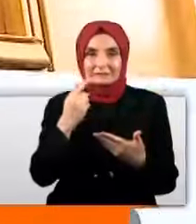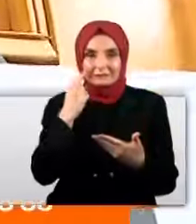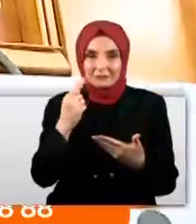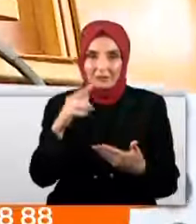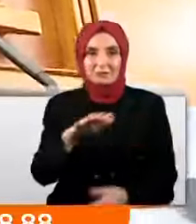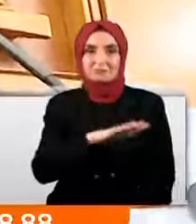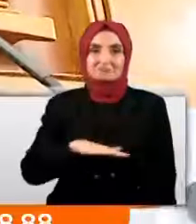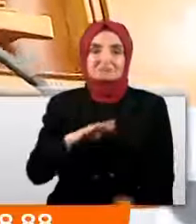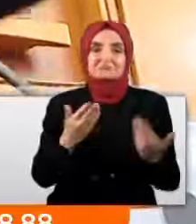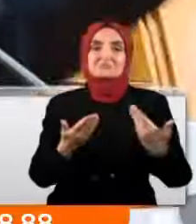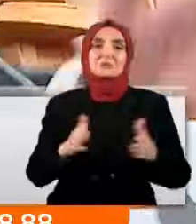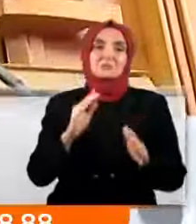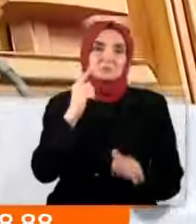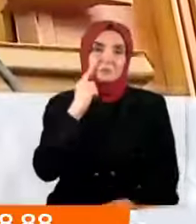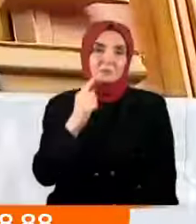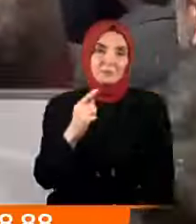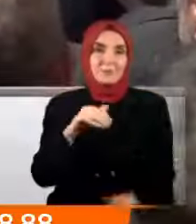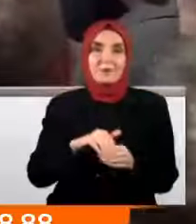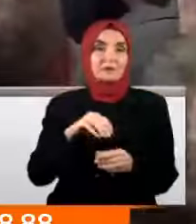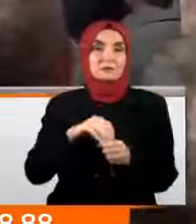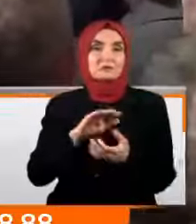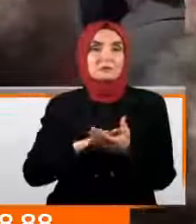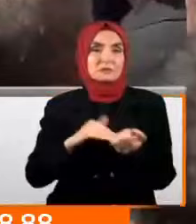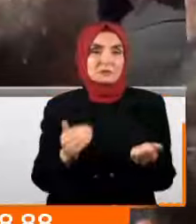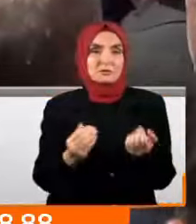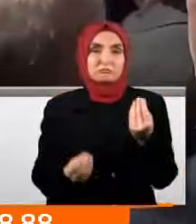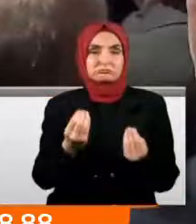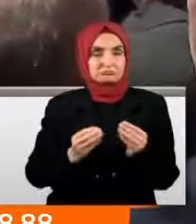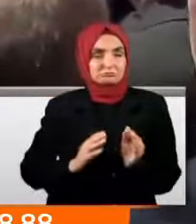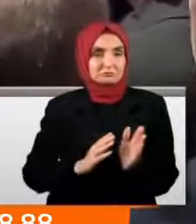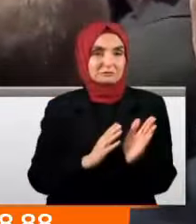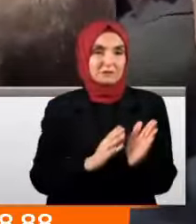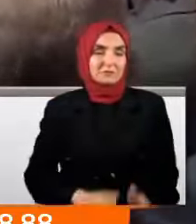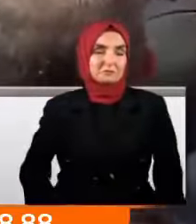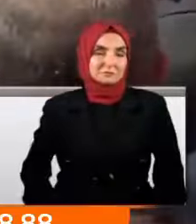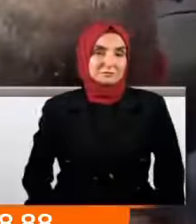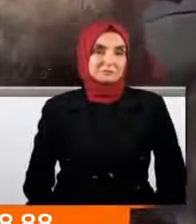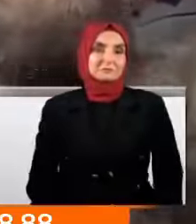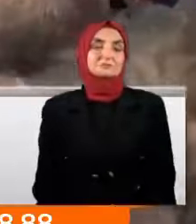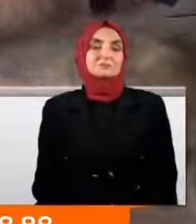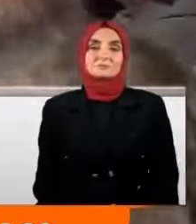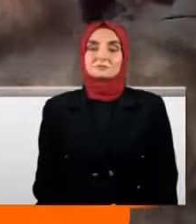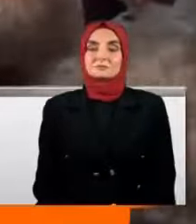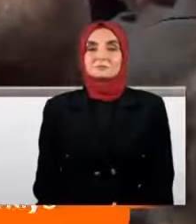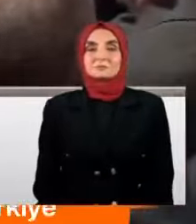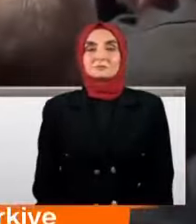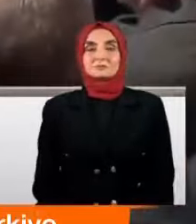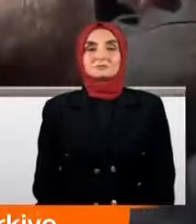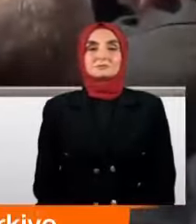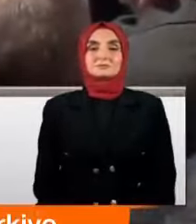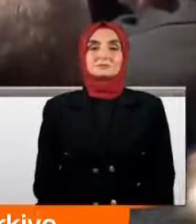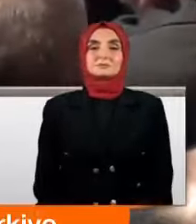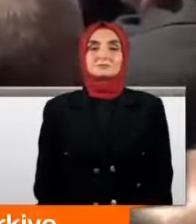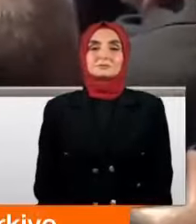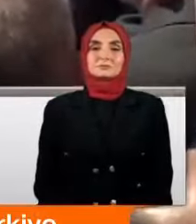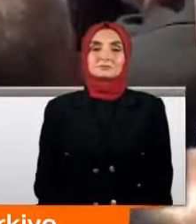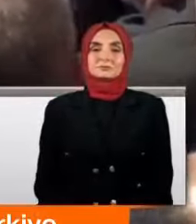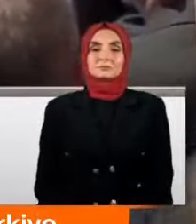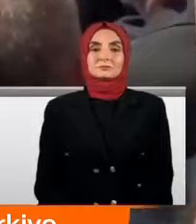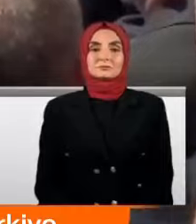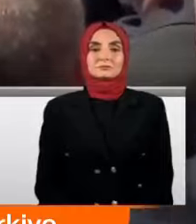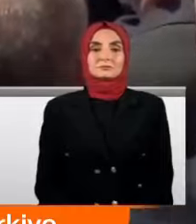bulmadı. Partide kan kaybı önlenemiyor. Siz benim yanımda olun, siz benim arkamda olun, vallahi